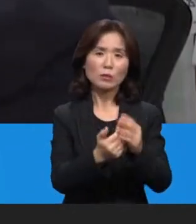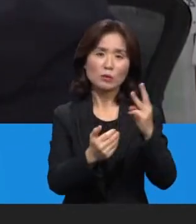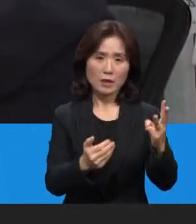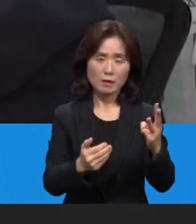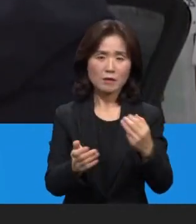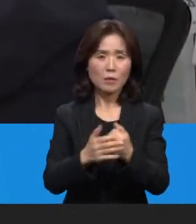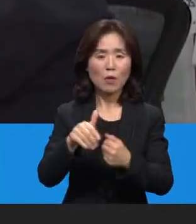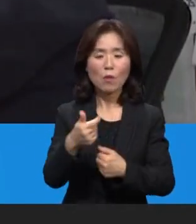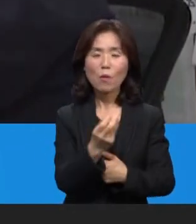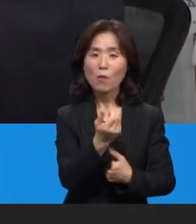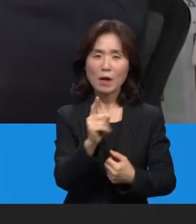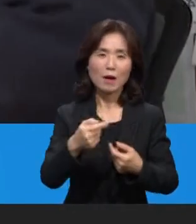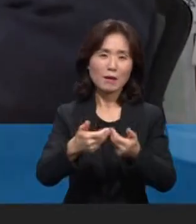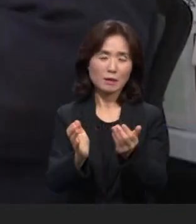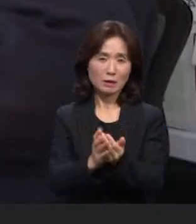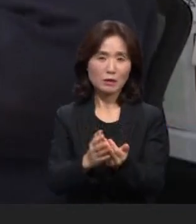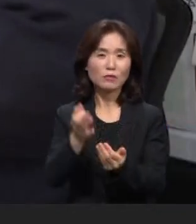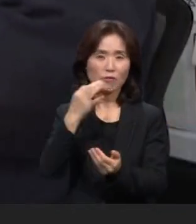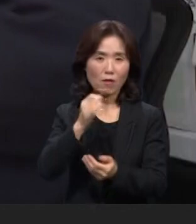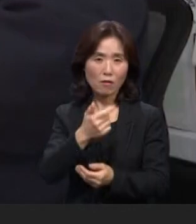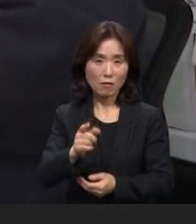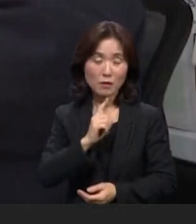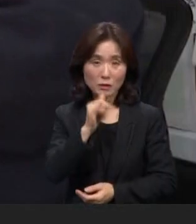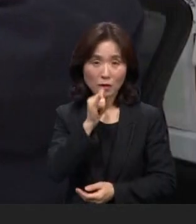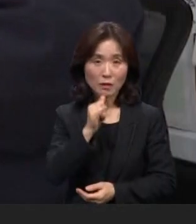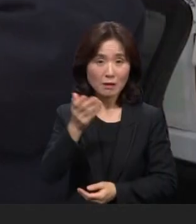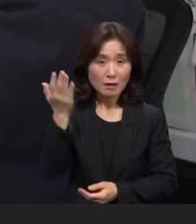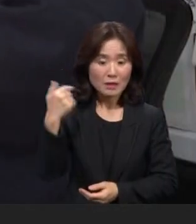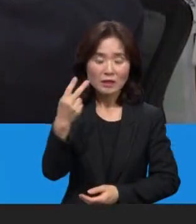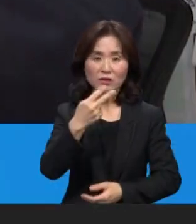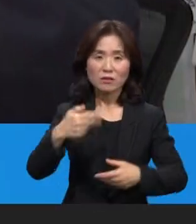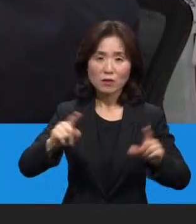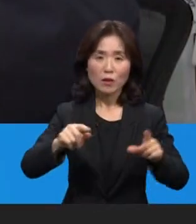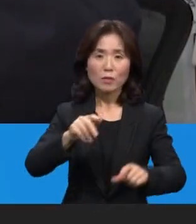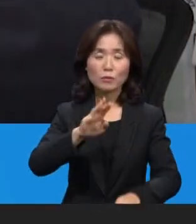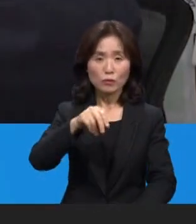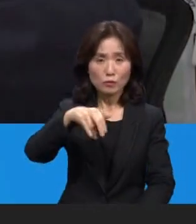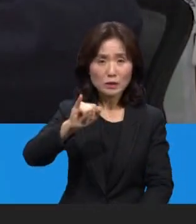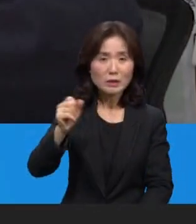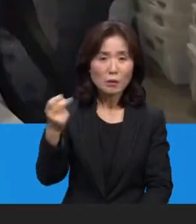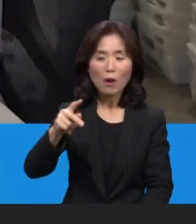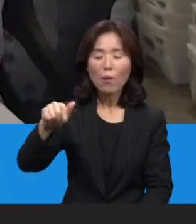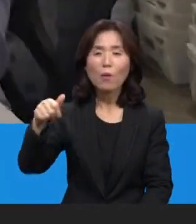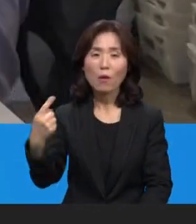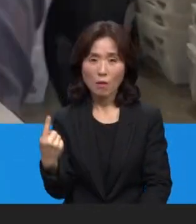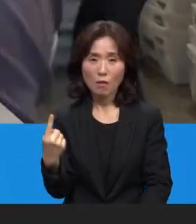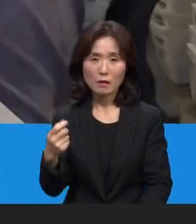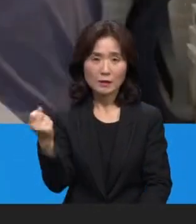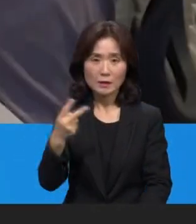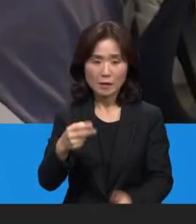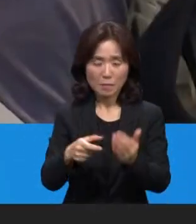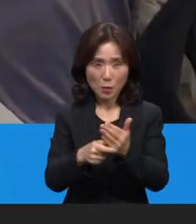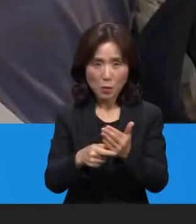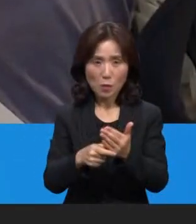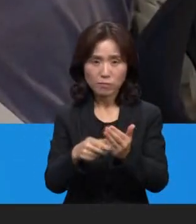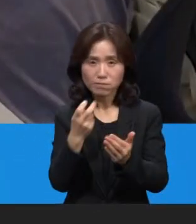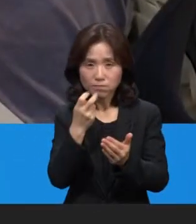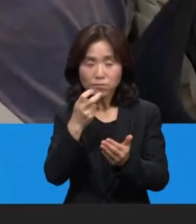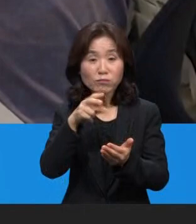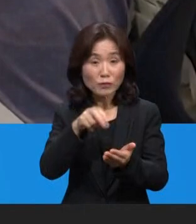분석도 있습니다. 예전 2000년에 조지 W. 부시 대통령과 엘 고어 후보가 재검표 문제로 맞붙었던 적이